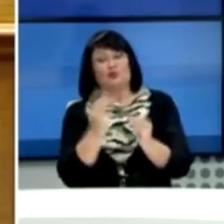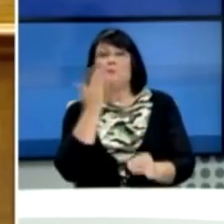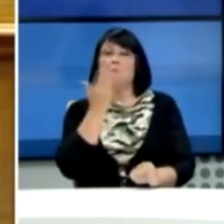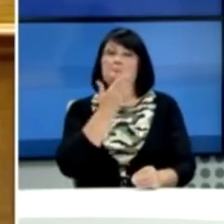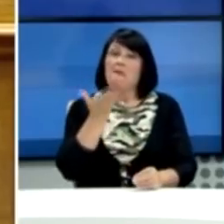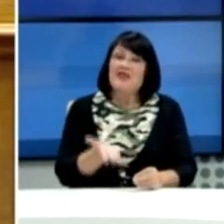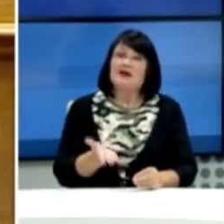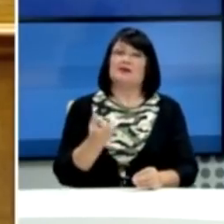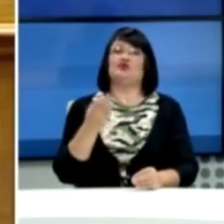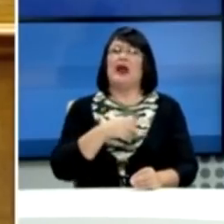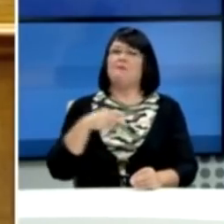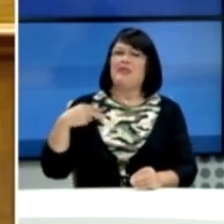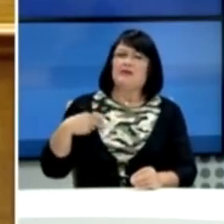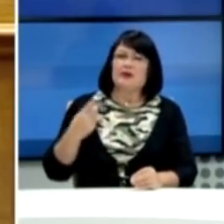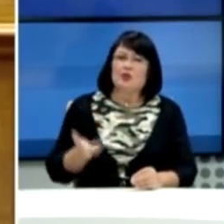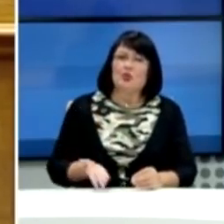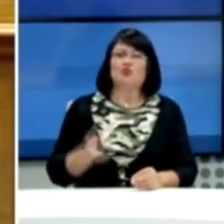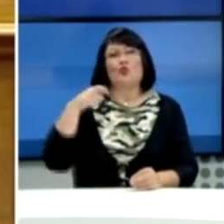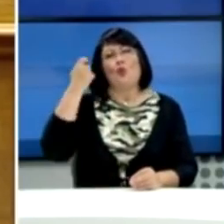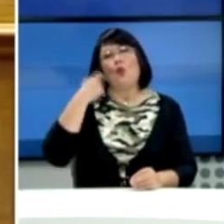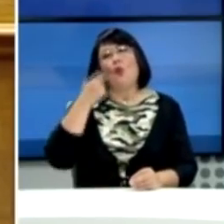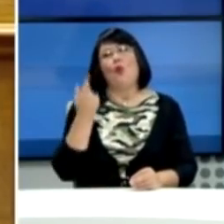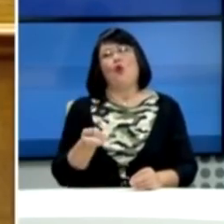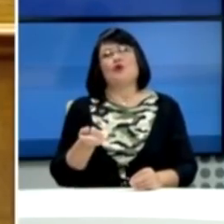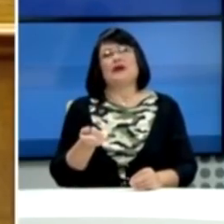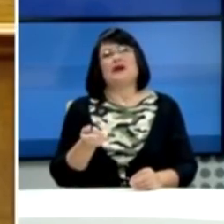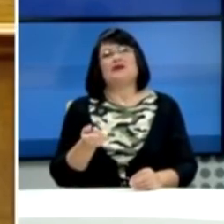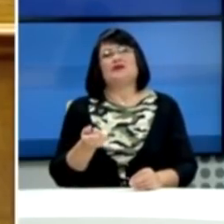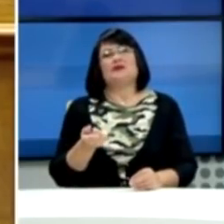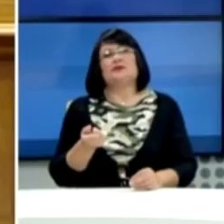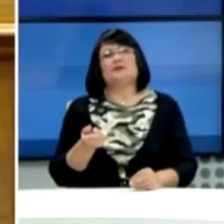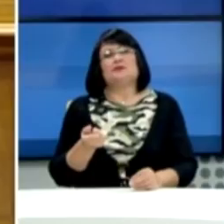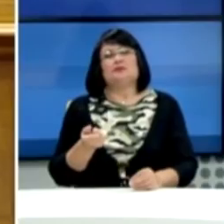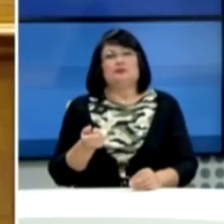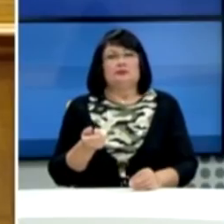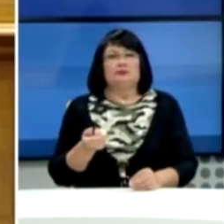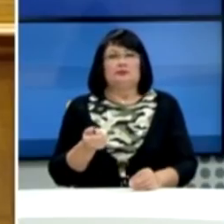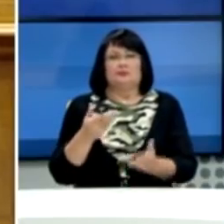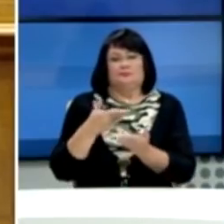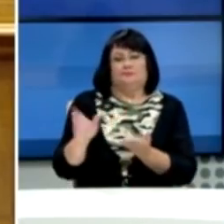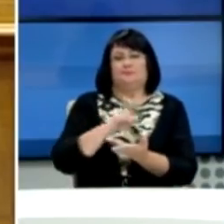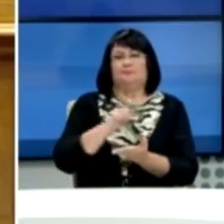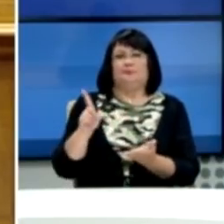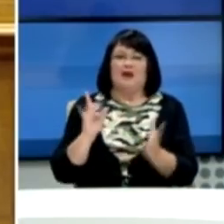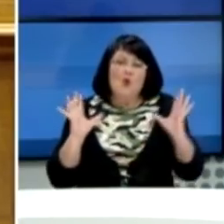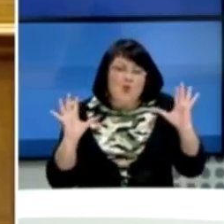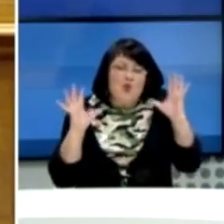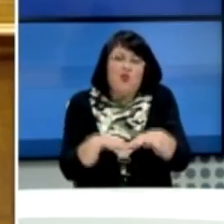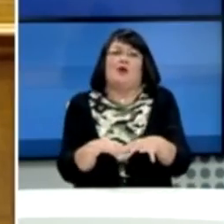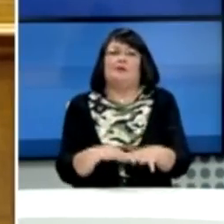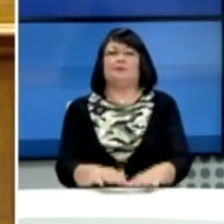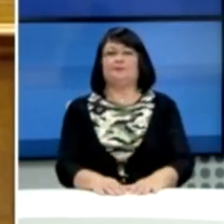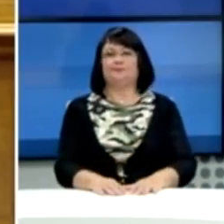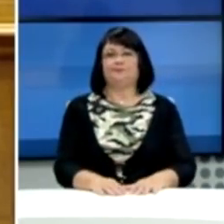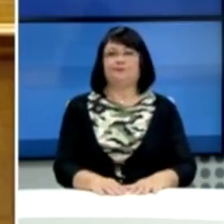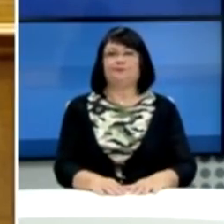μαθητές, για τους εκπαιδευτικούς και τους γονείς, προκειμένου να αποφευχθεί ο συγχρονισμός. Δεν